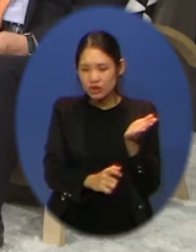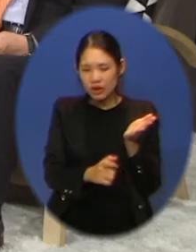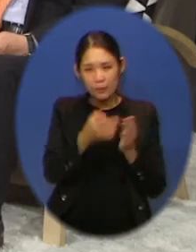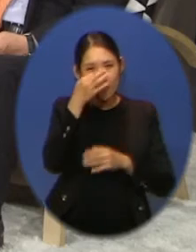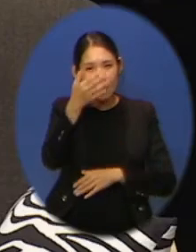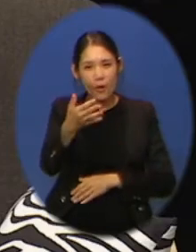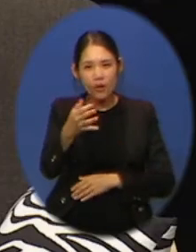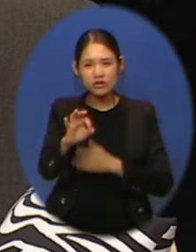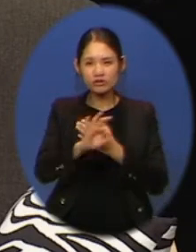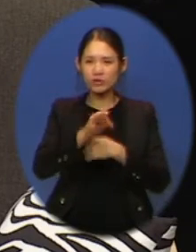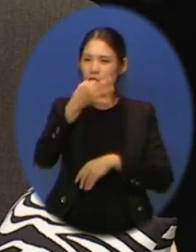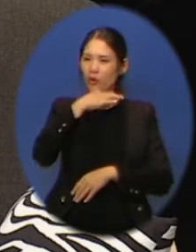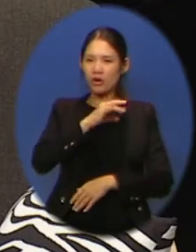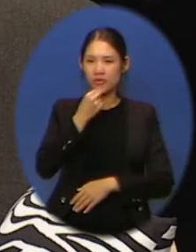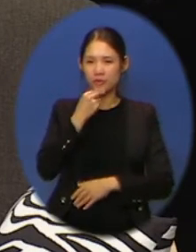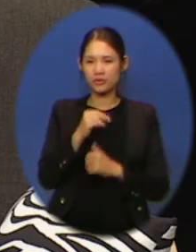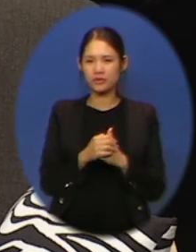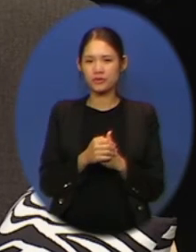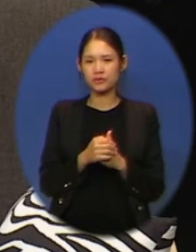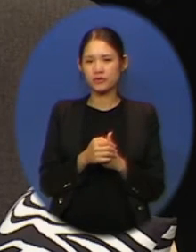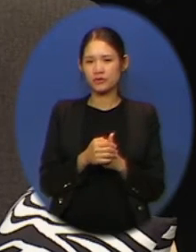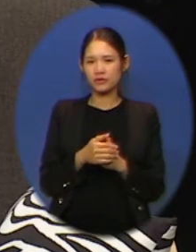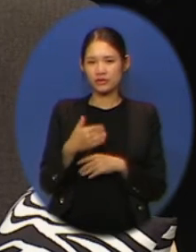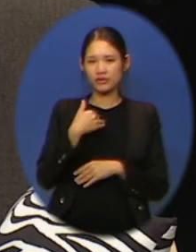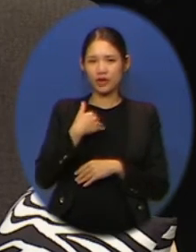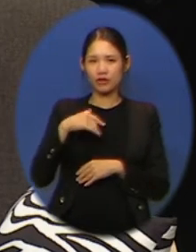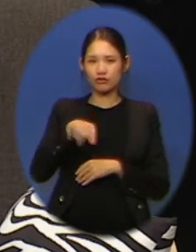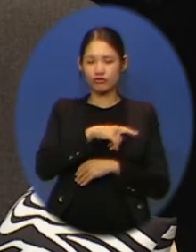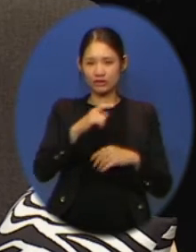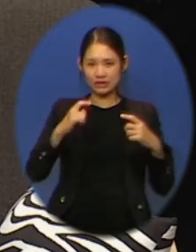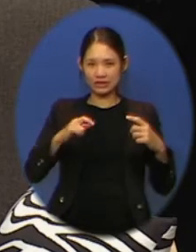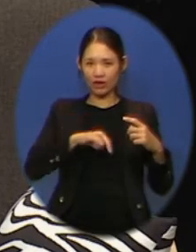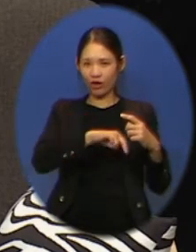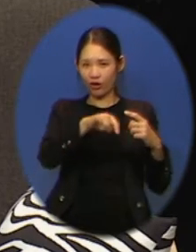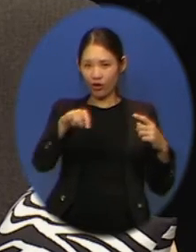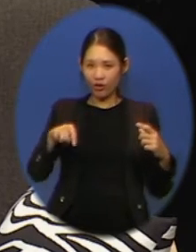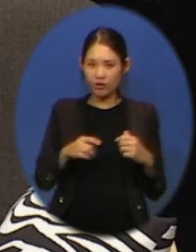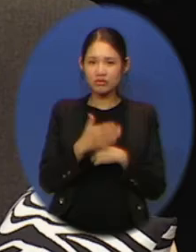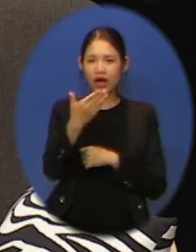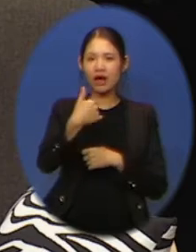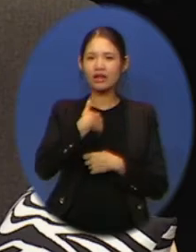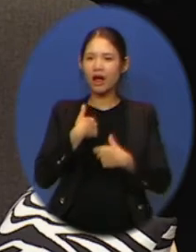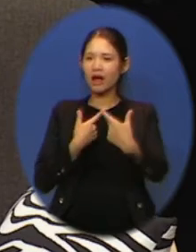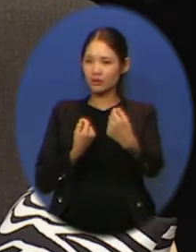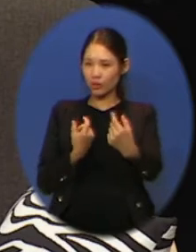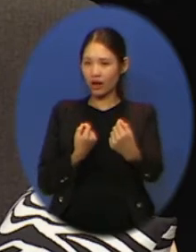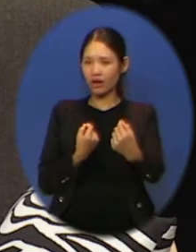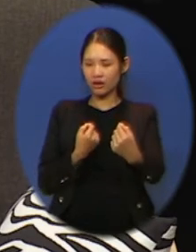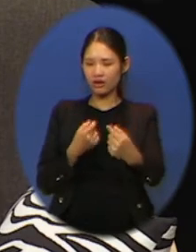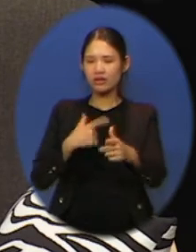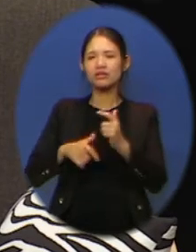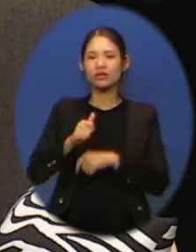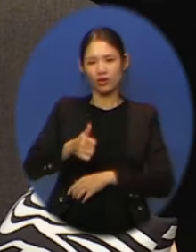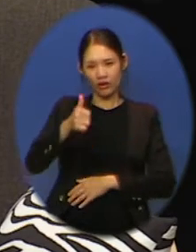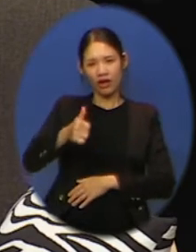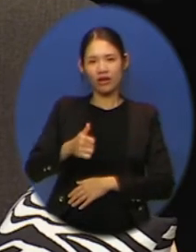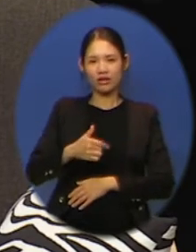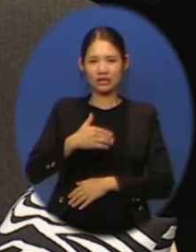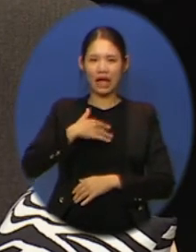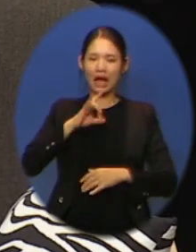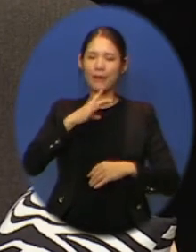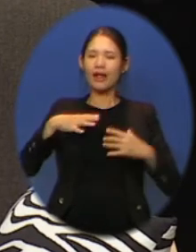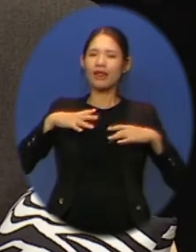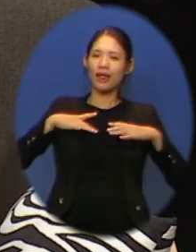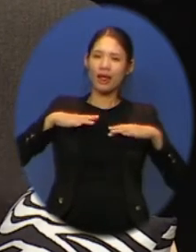나니까. 네. 예. 나는 우리 지역구에 당신들과 똑같다는 게 낫지, 네. 나만 유난히 잘났다는